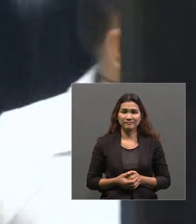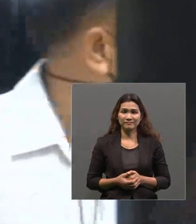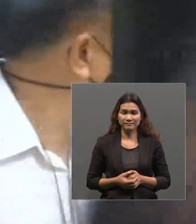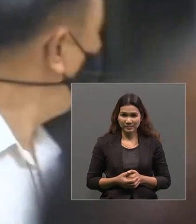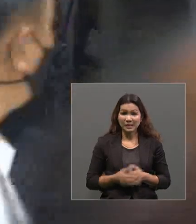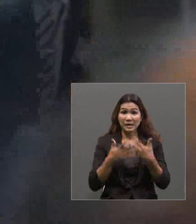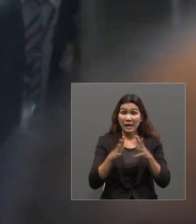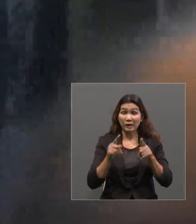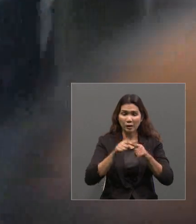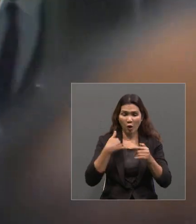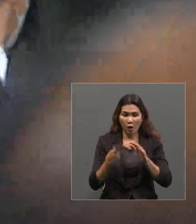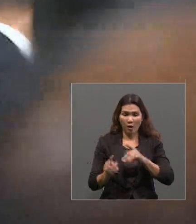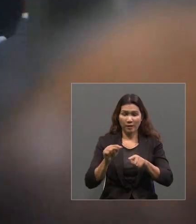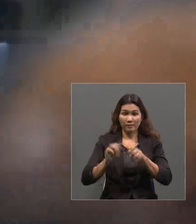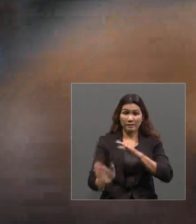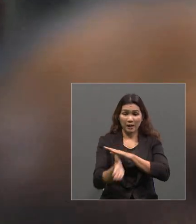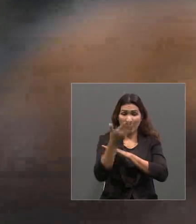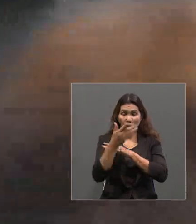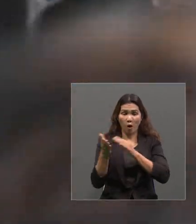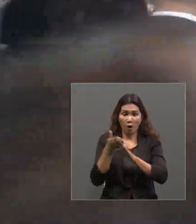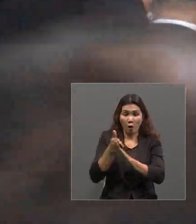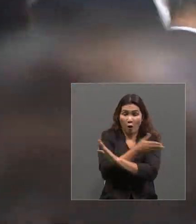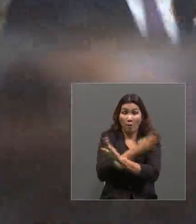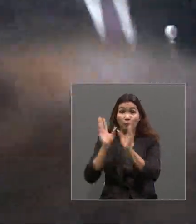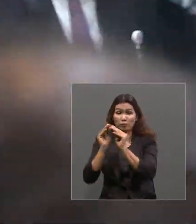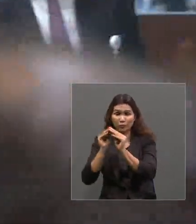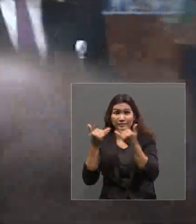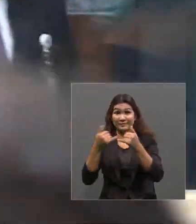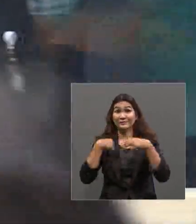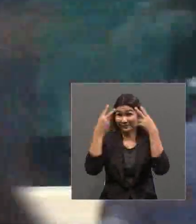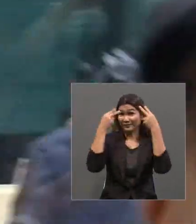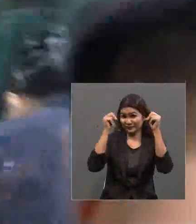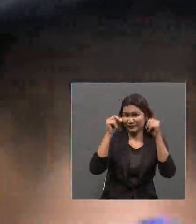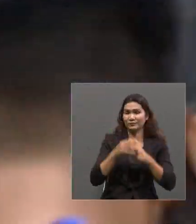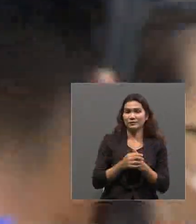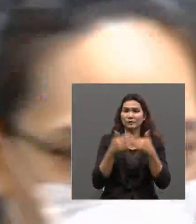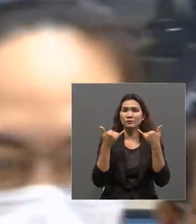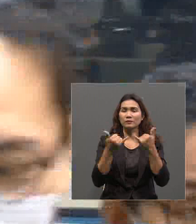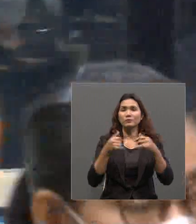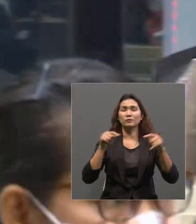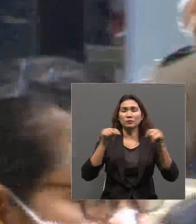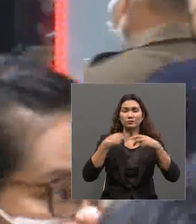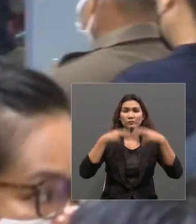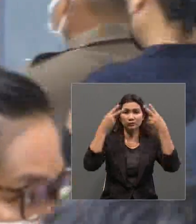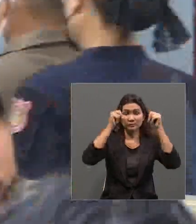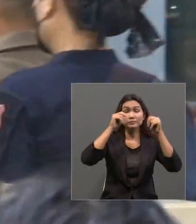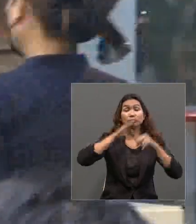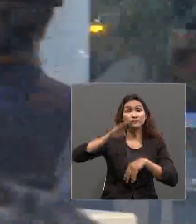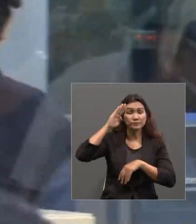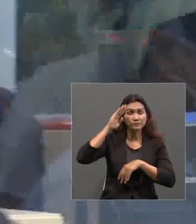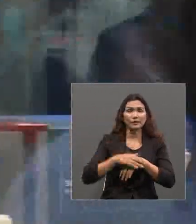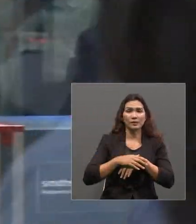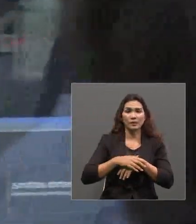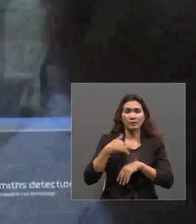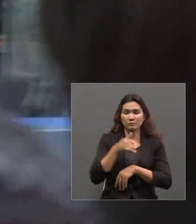ส่วนบรรยากาศก่อนการประชุมสภาค่ะเริ่มที่นายกรัฐมนตรีก่อนค่ะวันนี้ค่ะพลเอกประยุทธ์จันทร์โอชานายกรัฐมนตรี